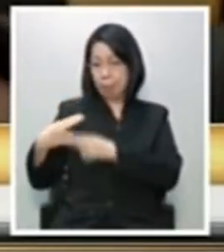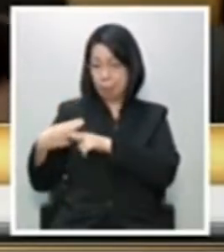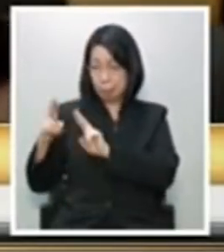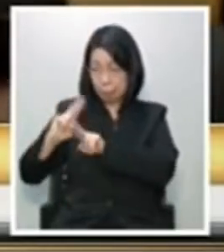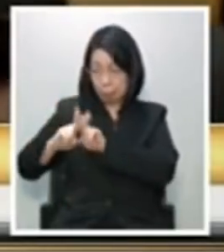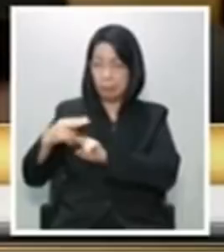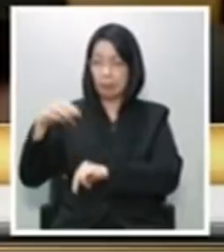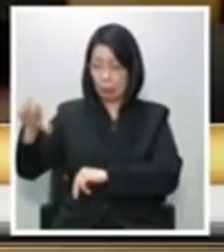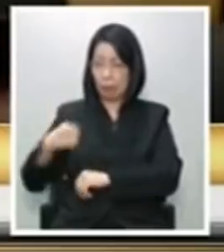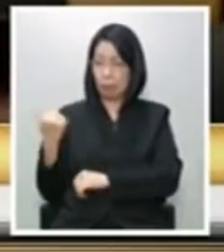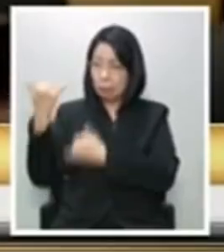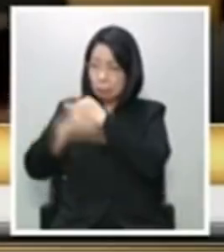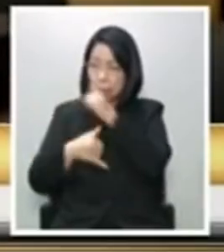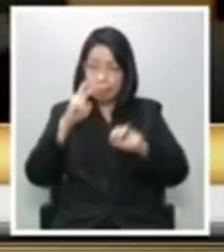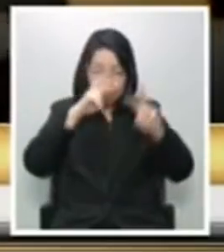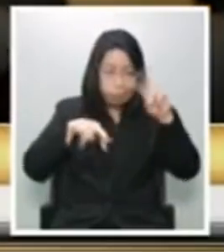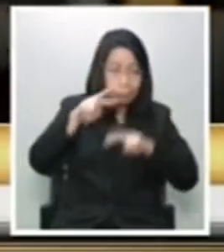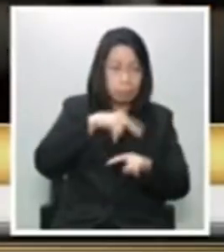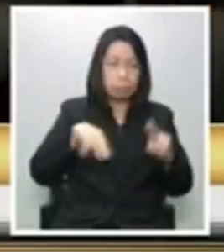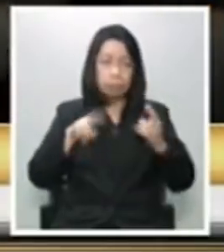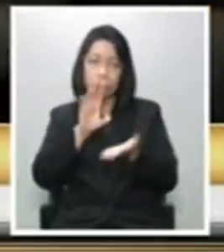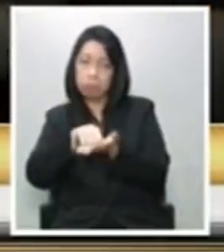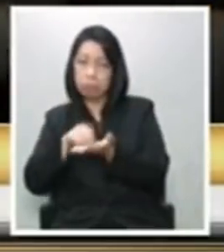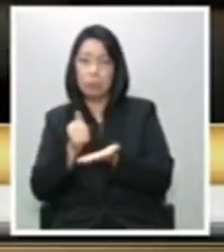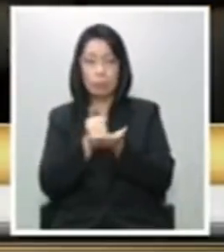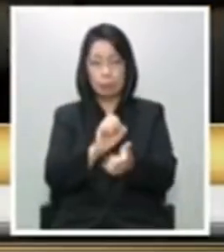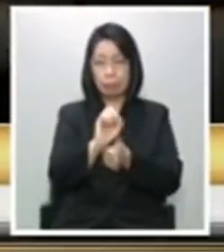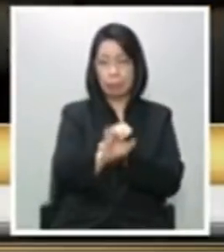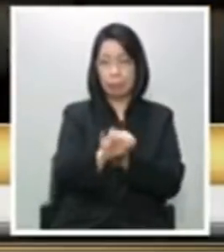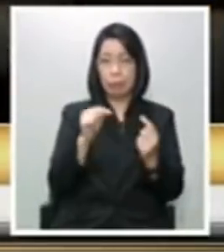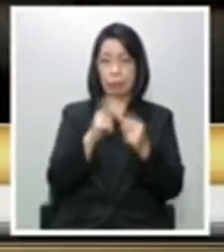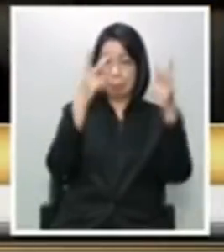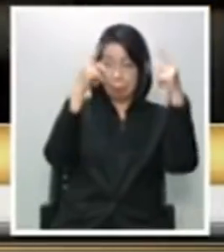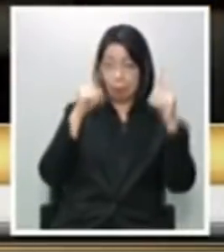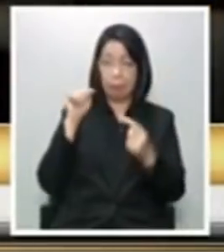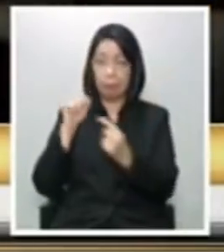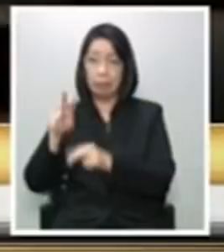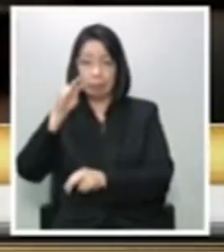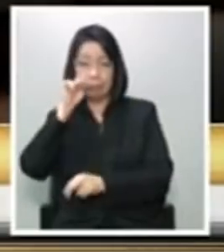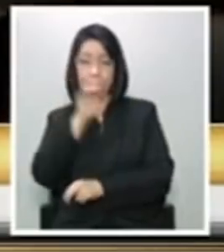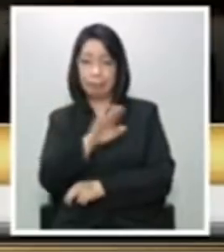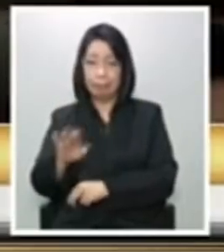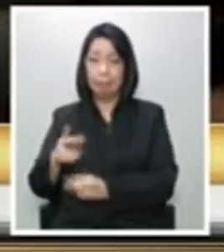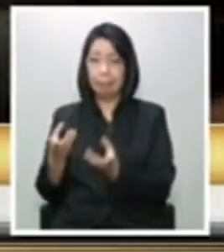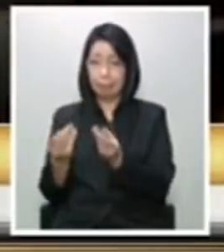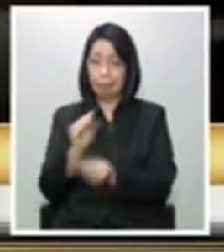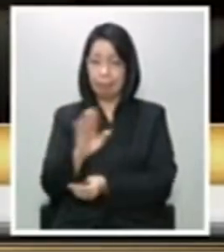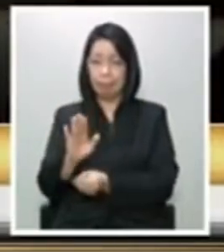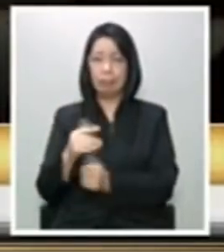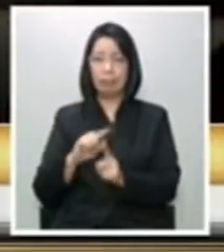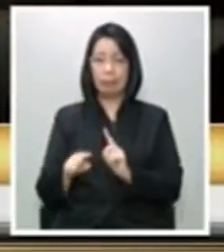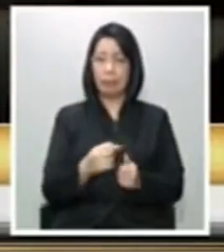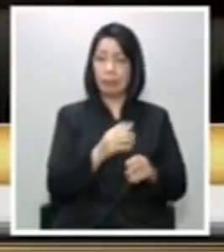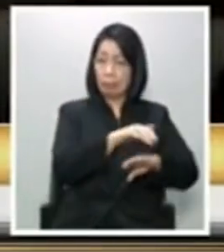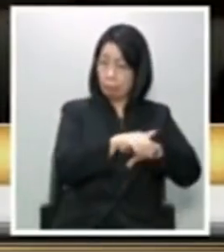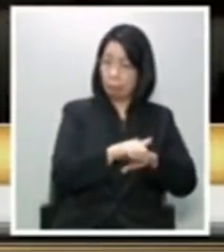าที่ดินและป่าไม้ในประเทศไทยในช่วงนั้นซึ่งสาระสำคัญจากคำแนะนำของชาวอังกฤษและชาวส